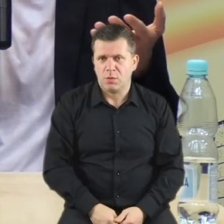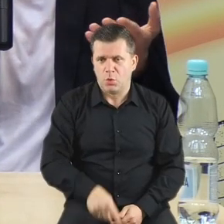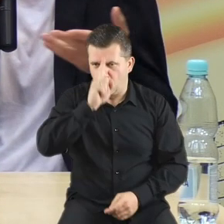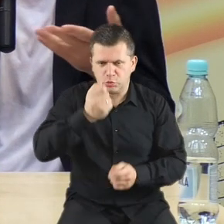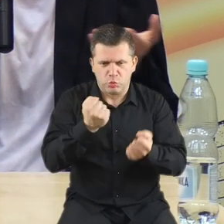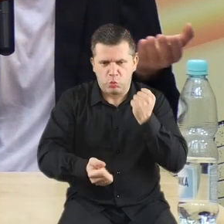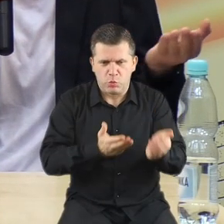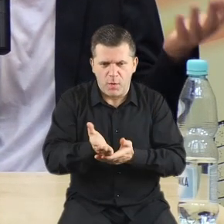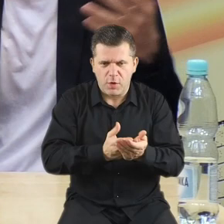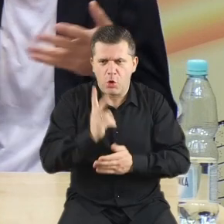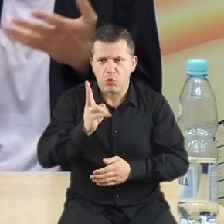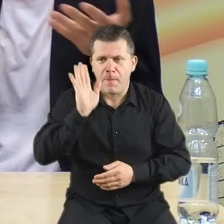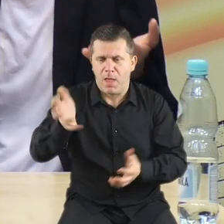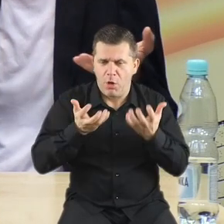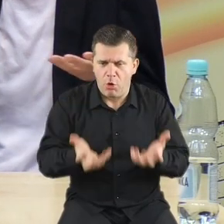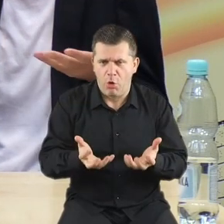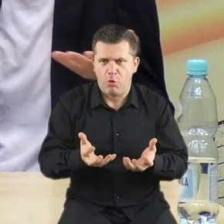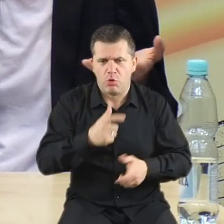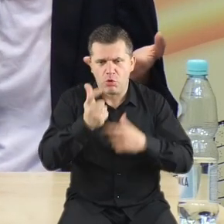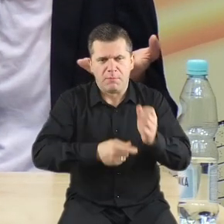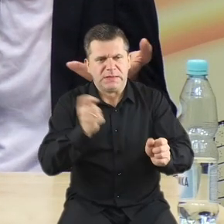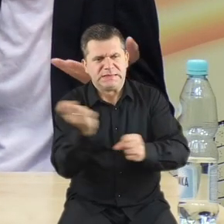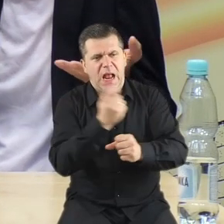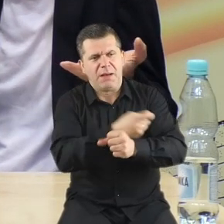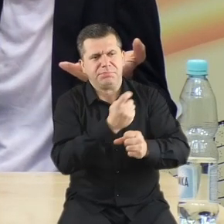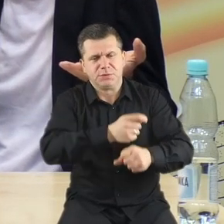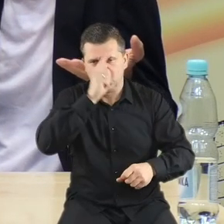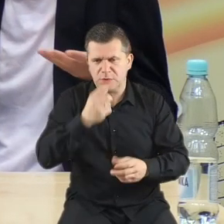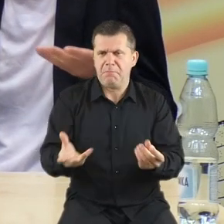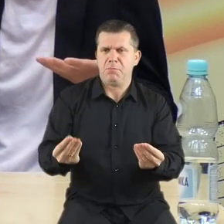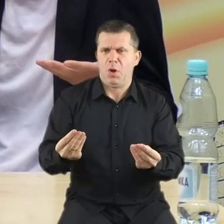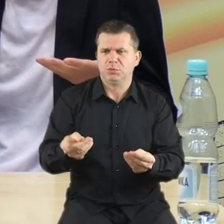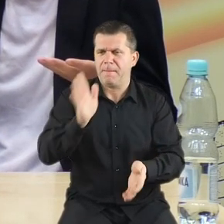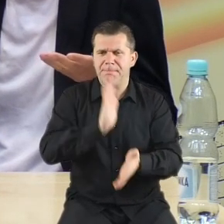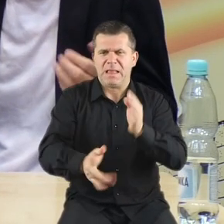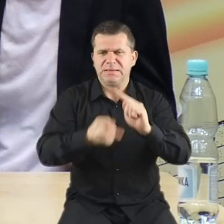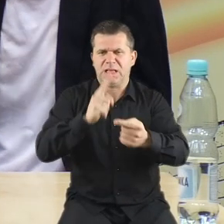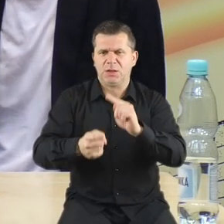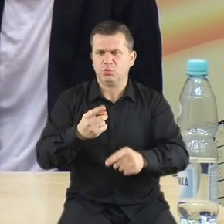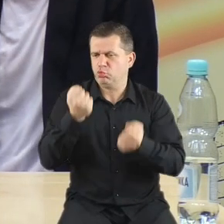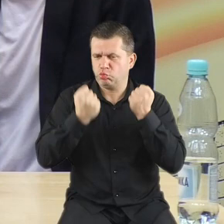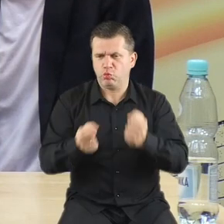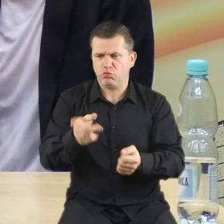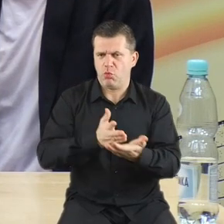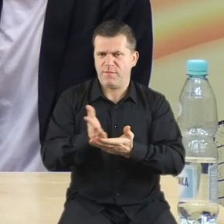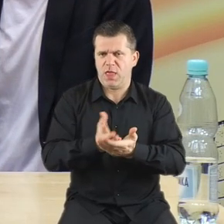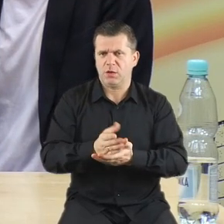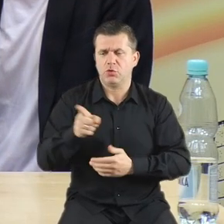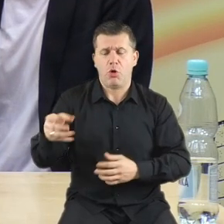ochotę wejść i zabijać innych ludzi. No po co? Jest tak bezsensowne, trudno w to uwierzyć. Także oni